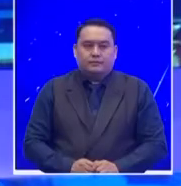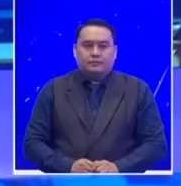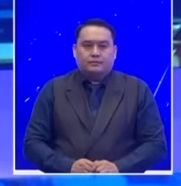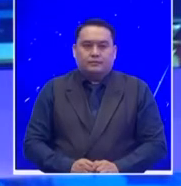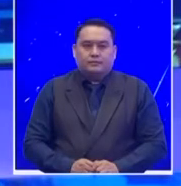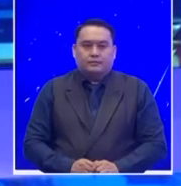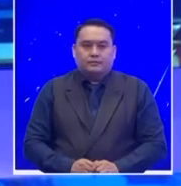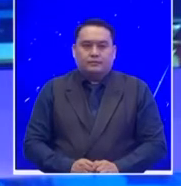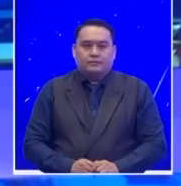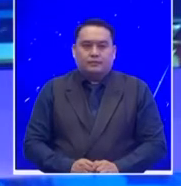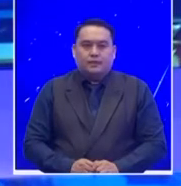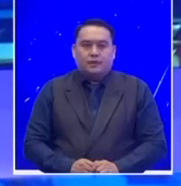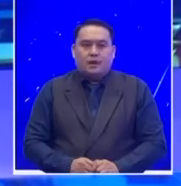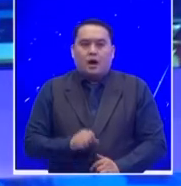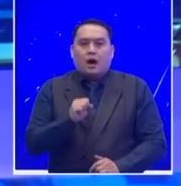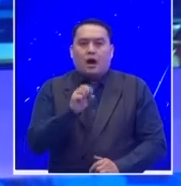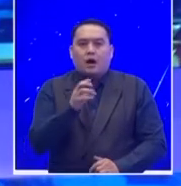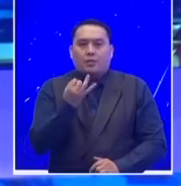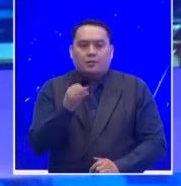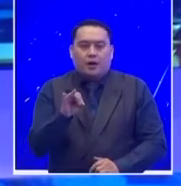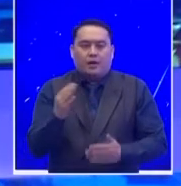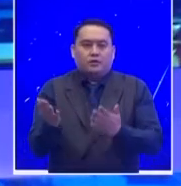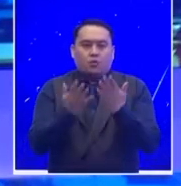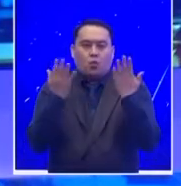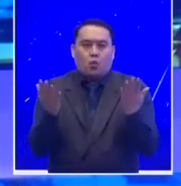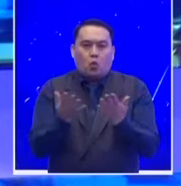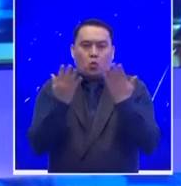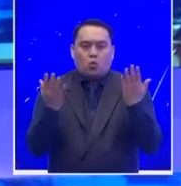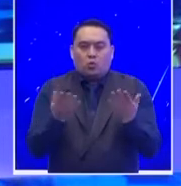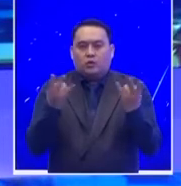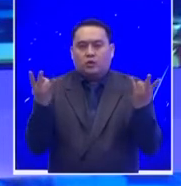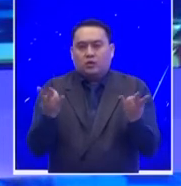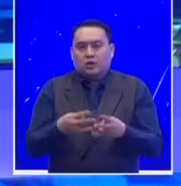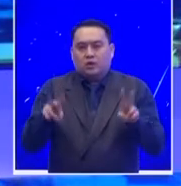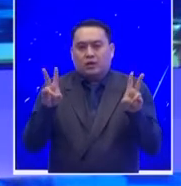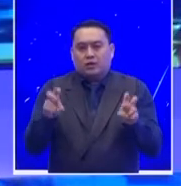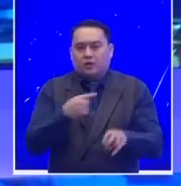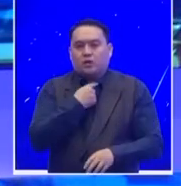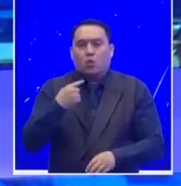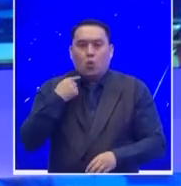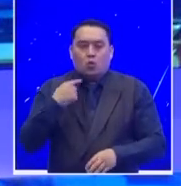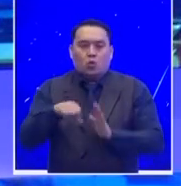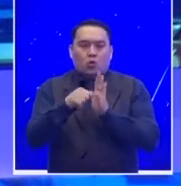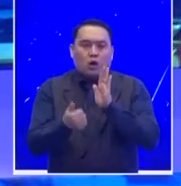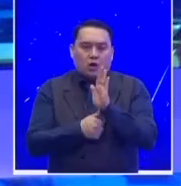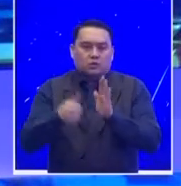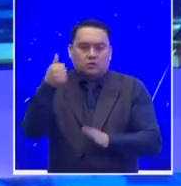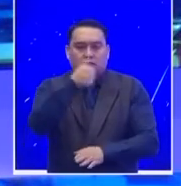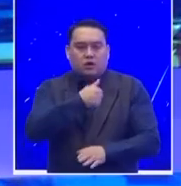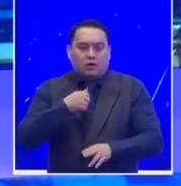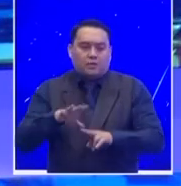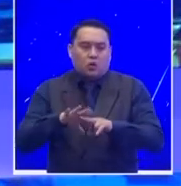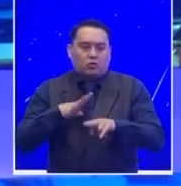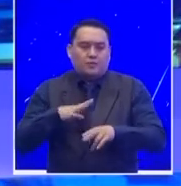Асыл сөзді десең, абайды оқы ерінде. Талдықорғандық номері 16-шы мектеп ұжымы бас ақынның мерейтойын атап өтті.